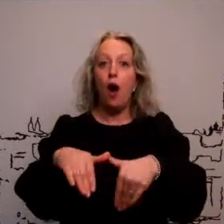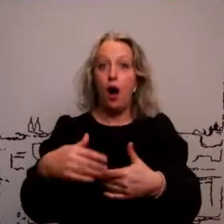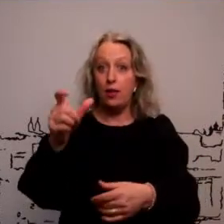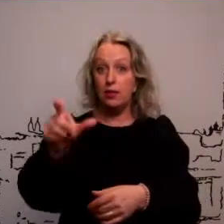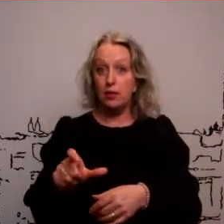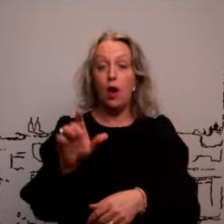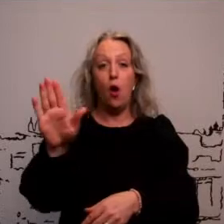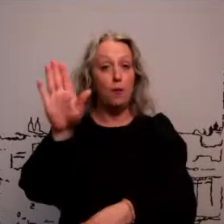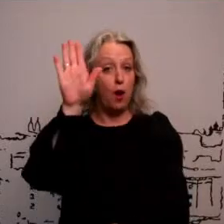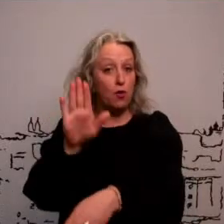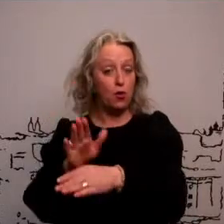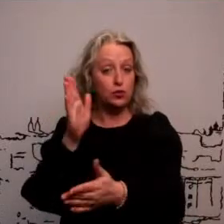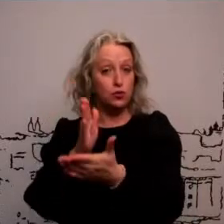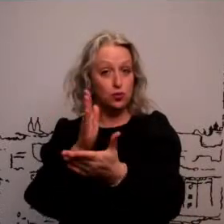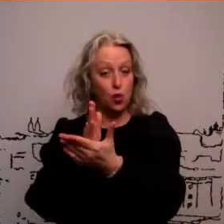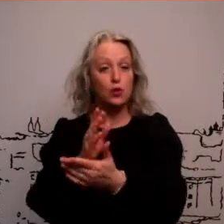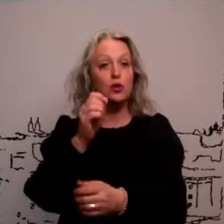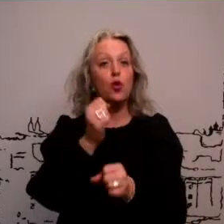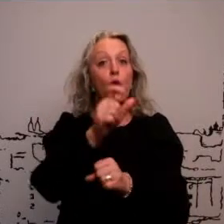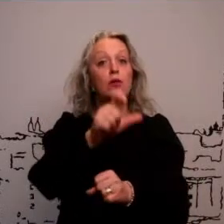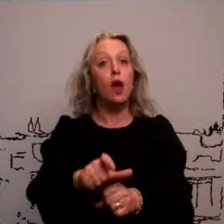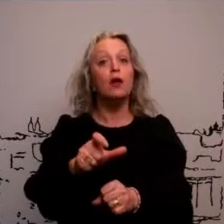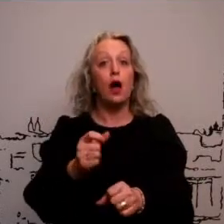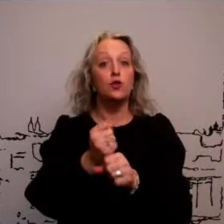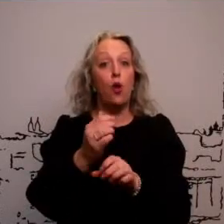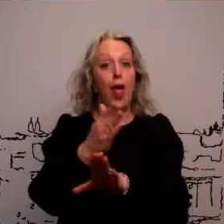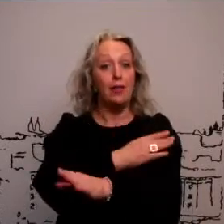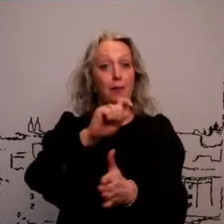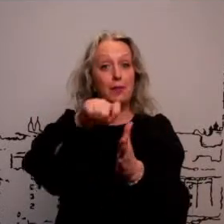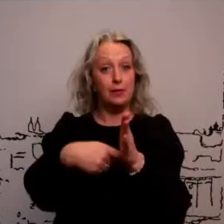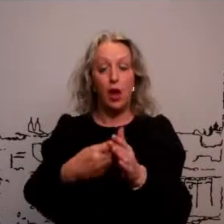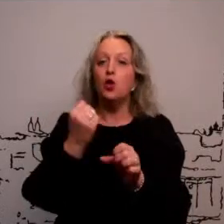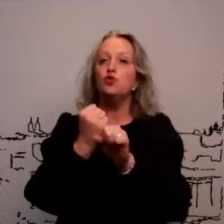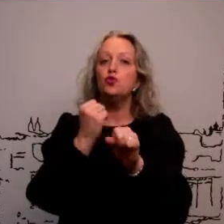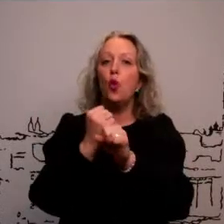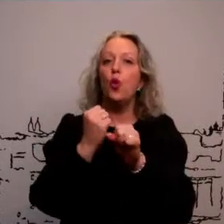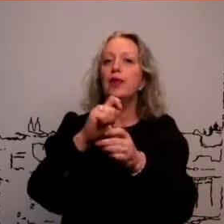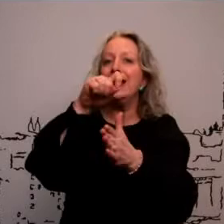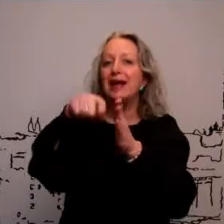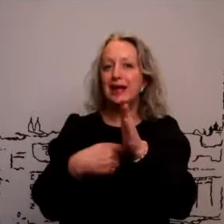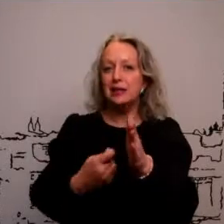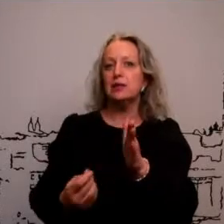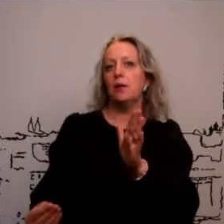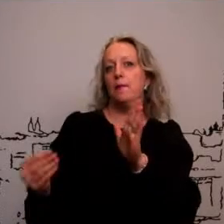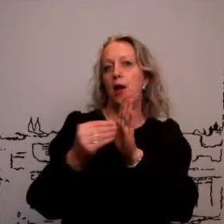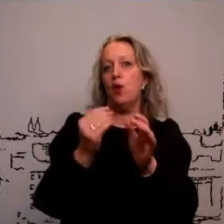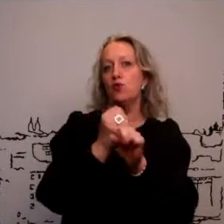töötaja enne tööle laskmist siis registreerida. Ja töötamise registrisse kantakse siis töötamise